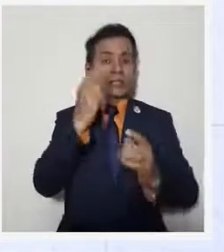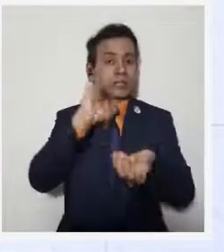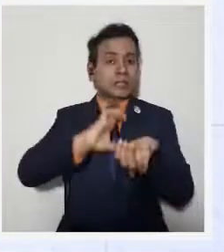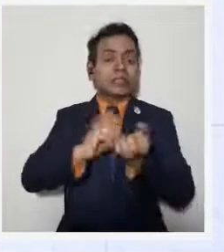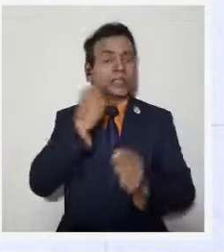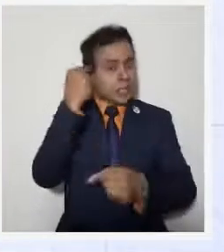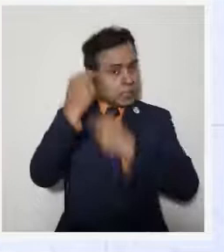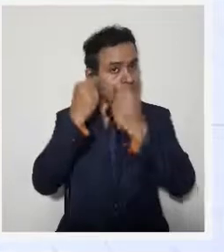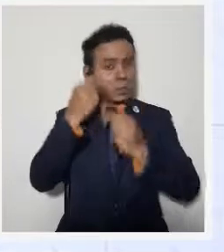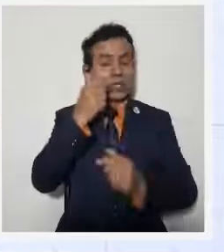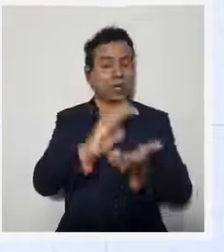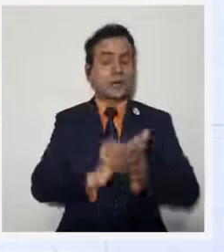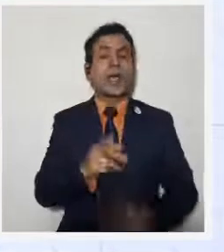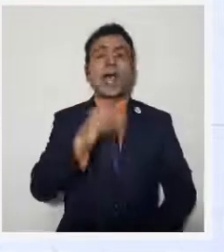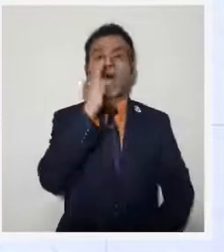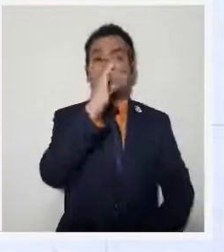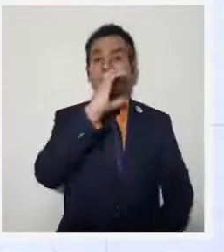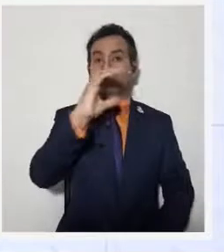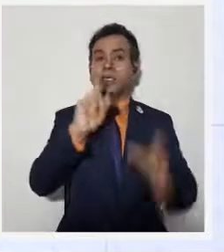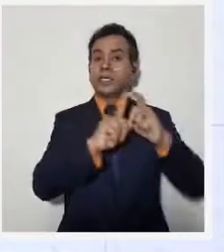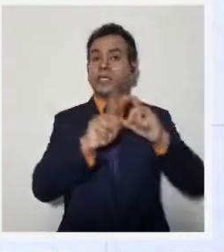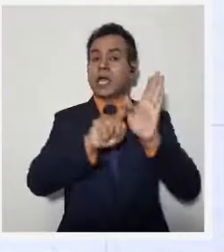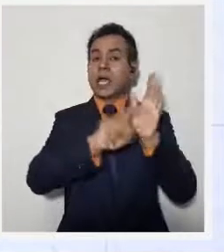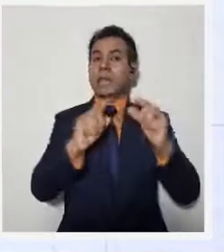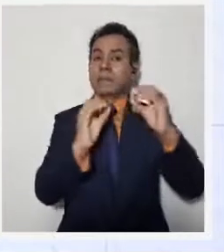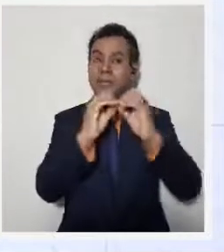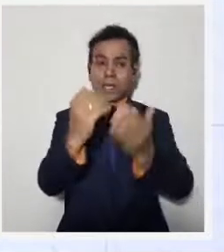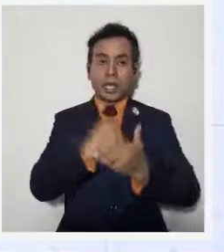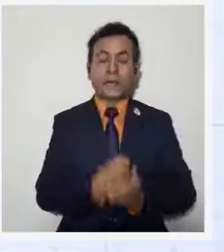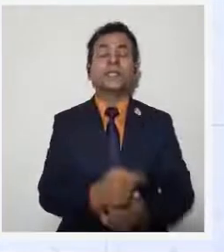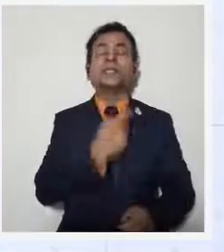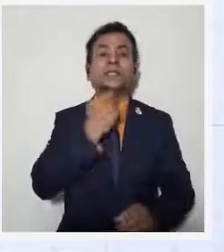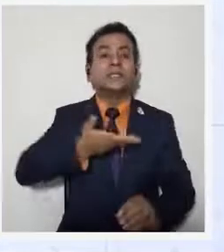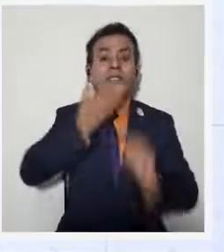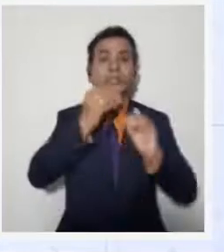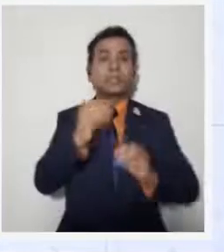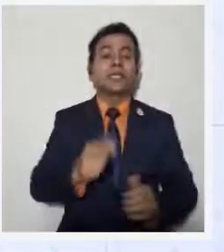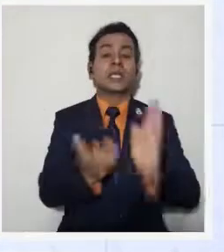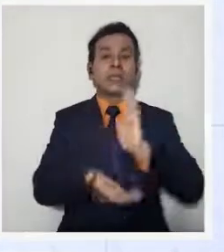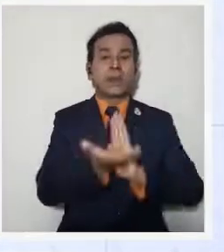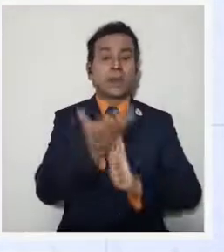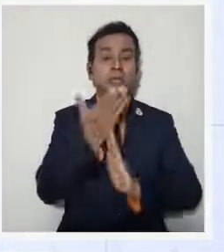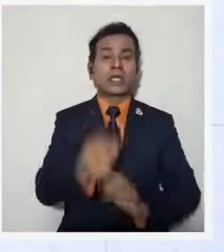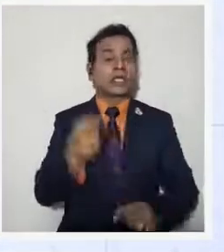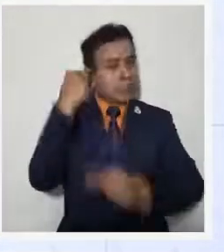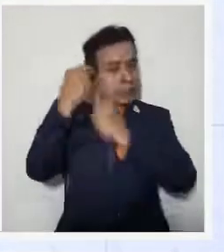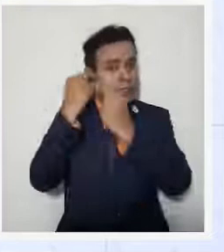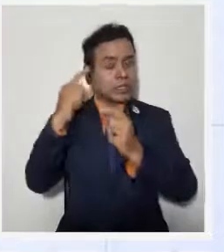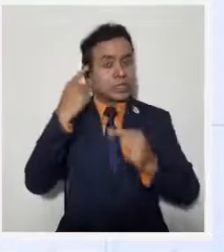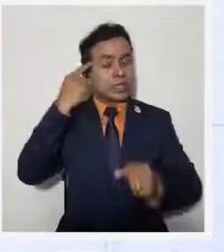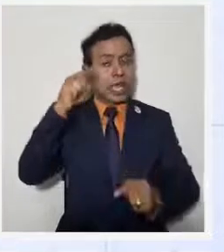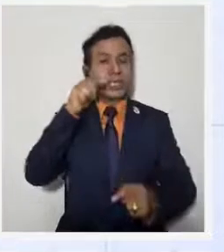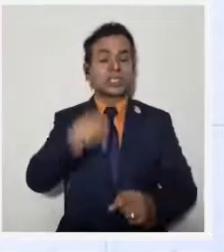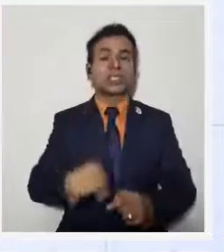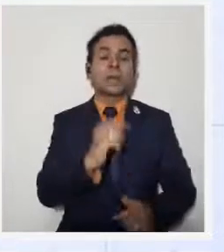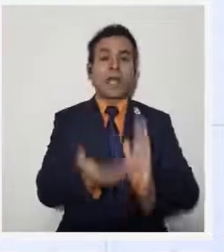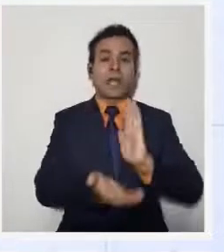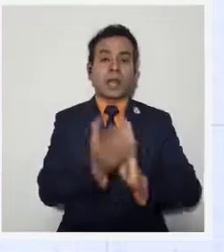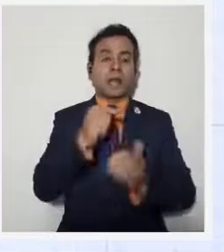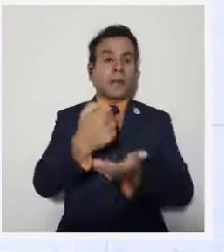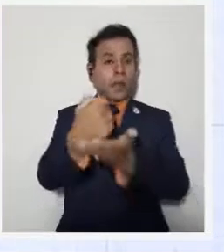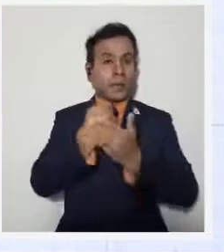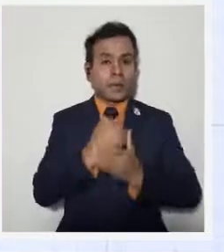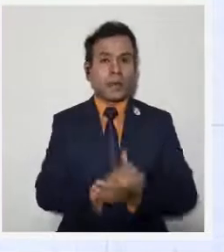ইউনিভার্সিটি। আমাদের সাহায্য করছেন চাইল্ড হেলথ রিসার্চ ফাউন্ডেশন অ্যান্ড শিশু হাসপাতাল। আমাদের সাহায্য করছেন ICDDRB। আমাদের সাহায্য